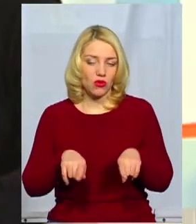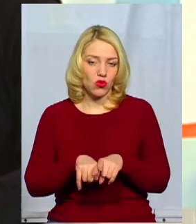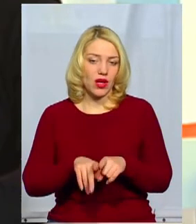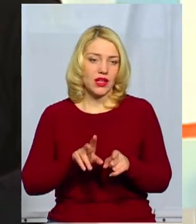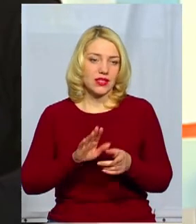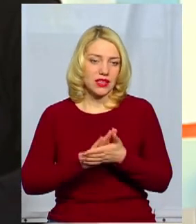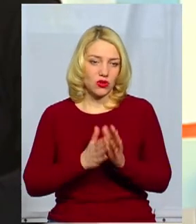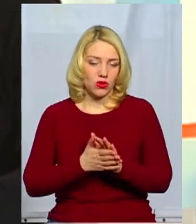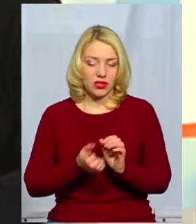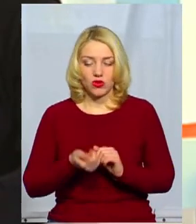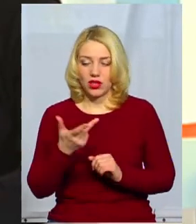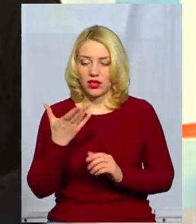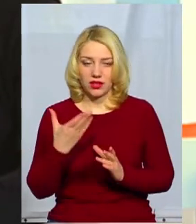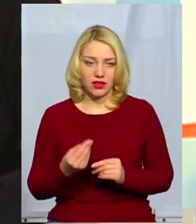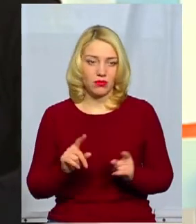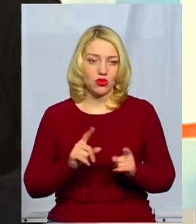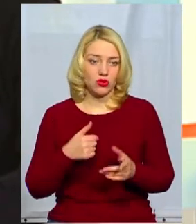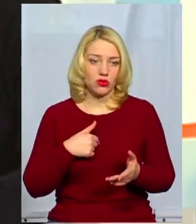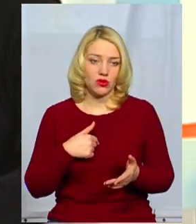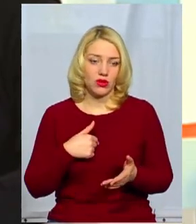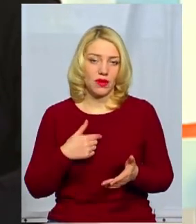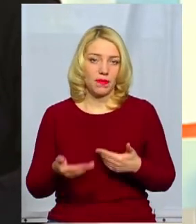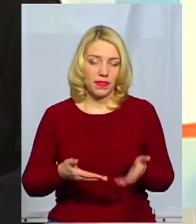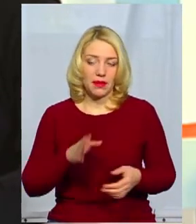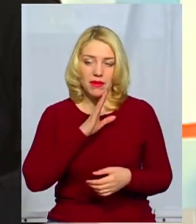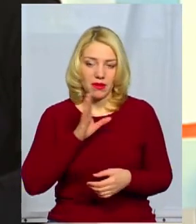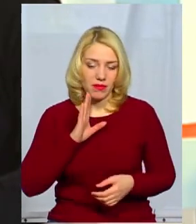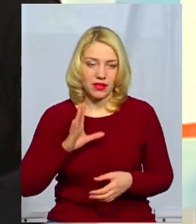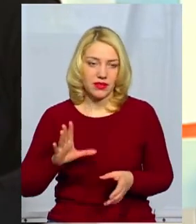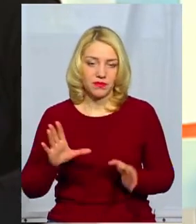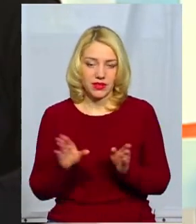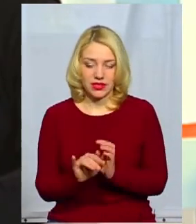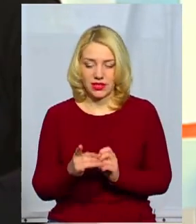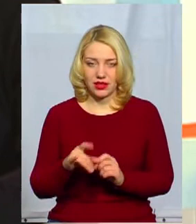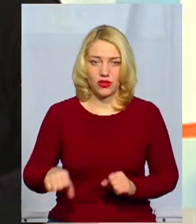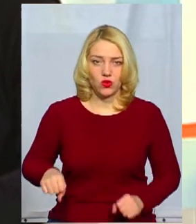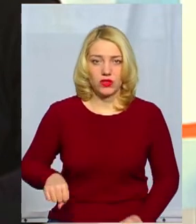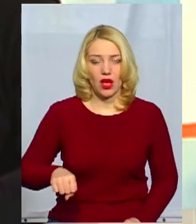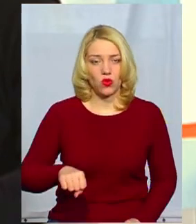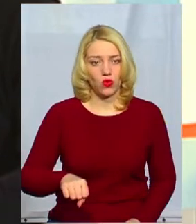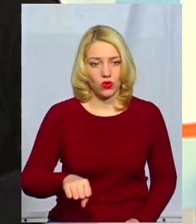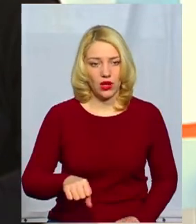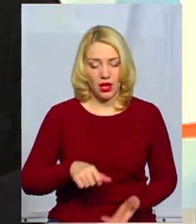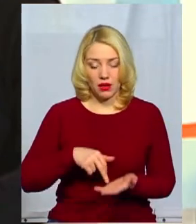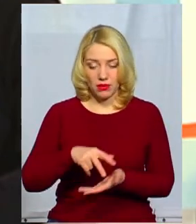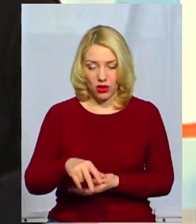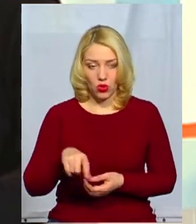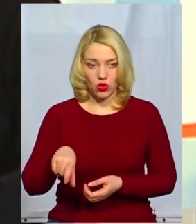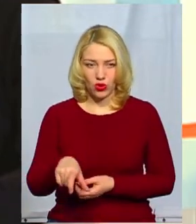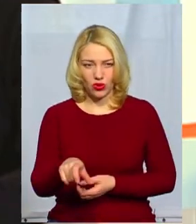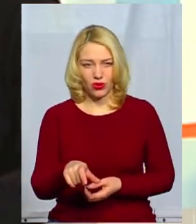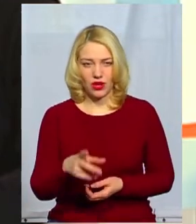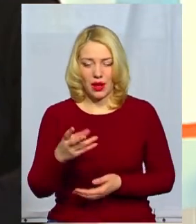ситуацію декілька днів, що йде мати з дитиною за руку і переходять дорогу до